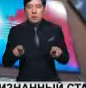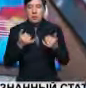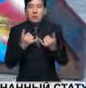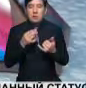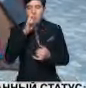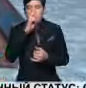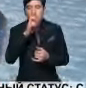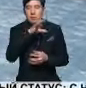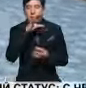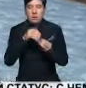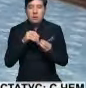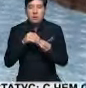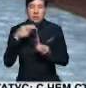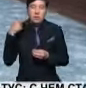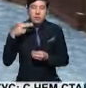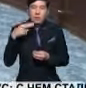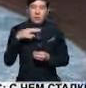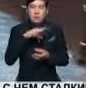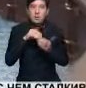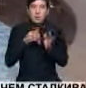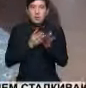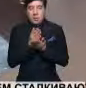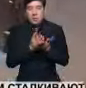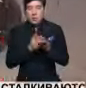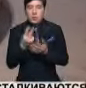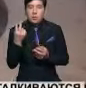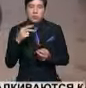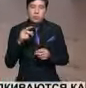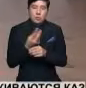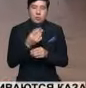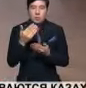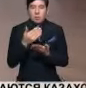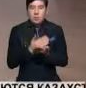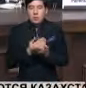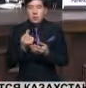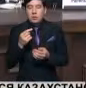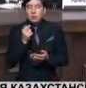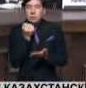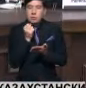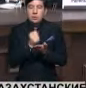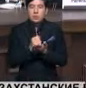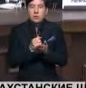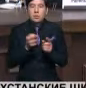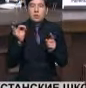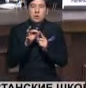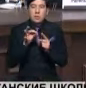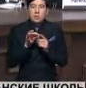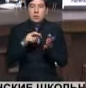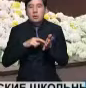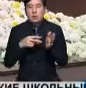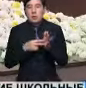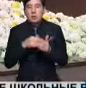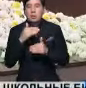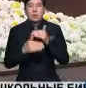лидеры. Главы наших государств определили ключевые направления двустороннего сотрудничества и поставили конкретные задачи для их дальнейшего развития. В